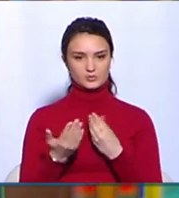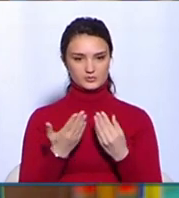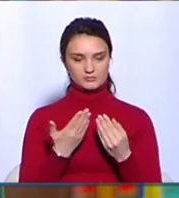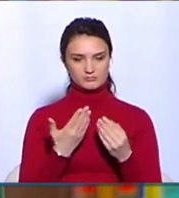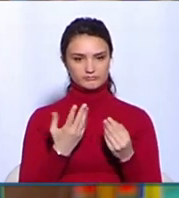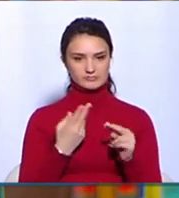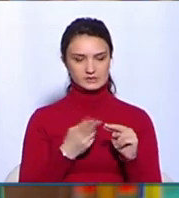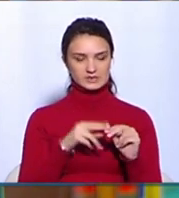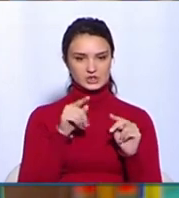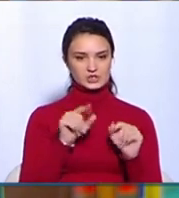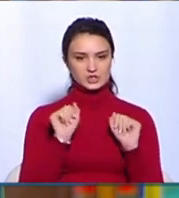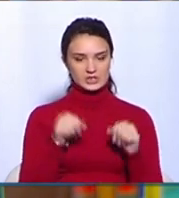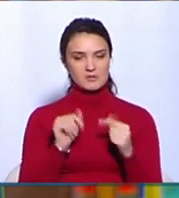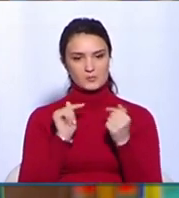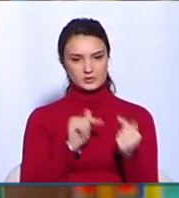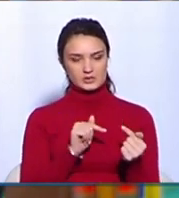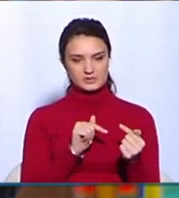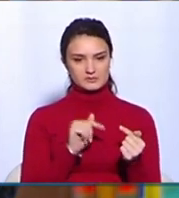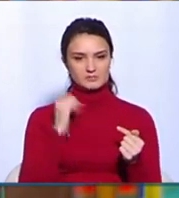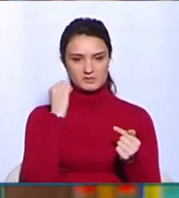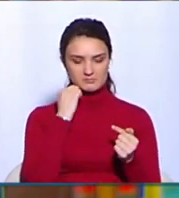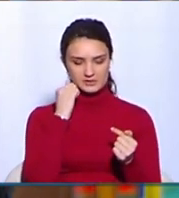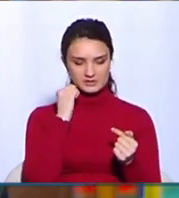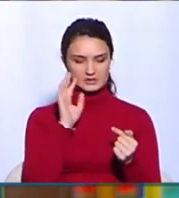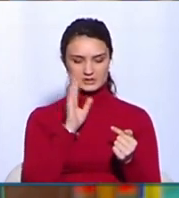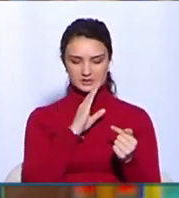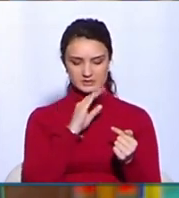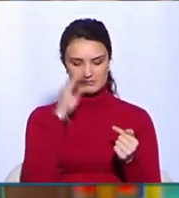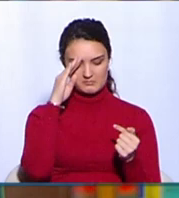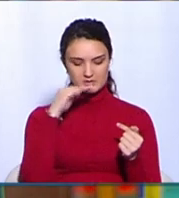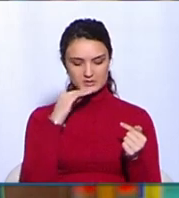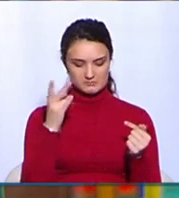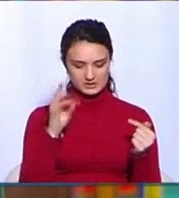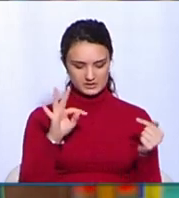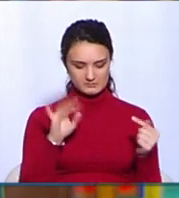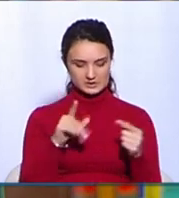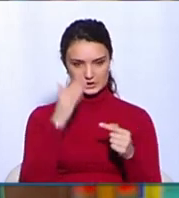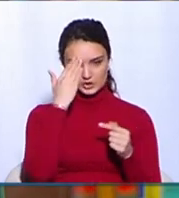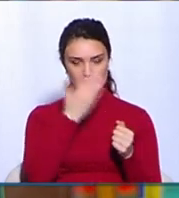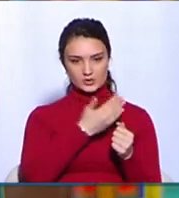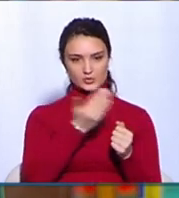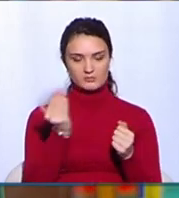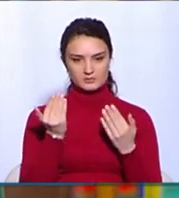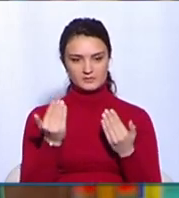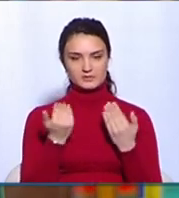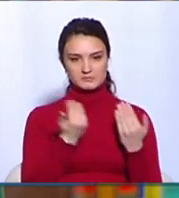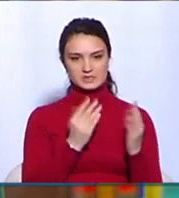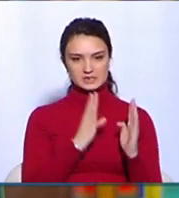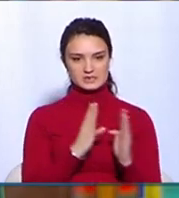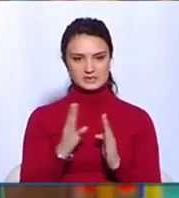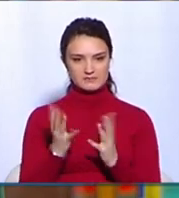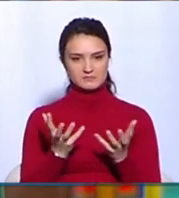კონტექსტით. ანუ ის შეიძლება აპროტესტებდეს ბებიასთან, დედასთან, მამასთან, მაგრამ საზოგადოებრივად მისი